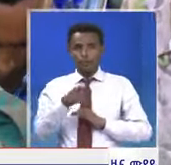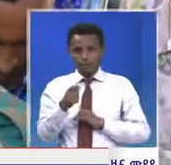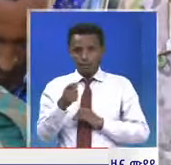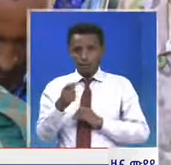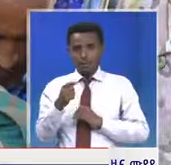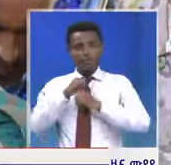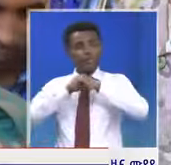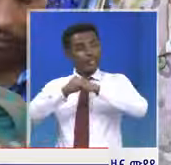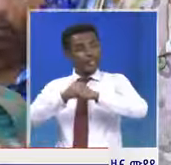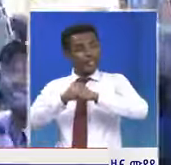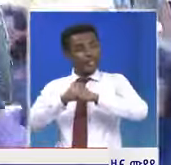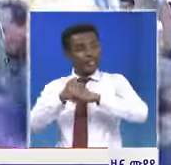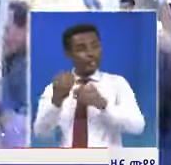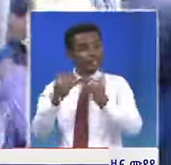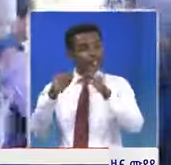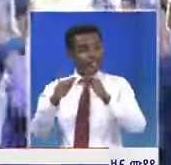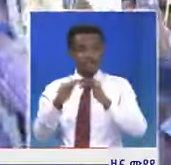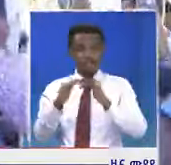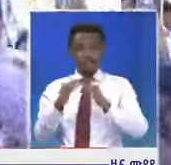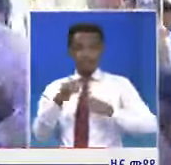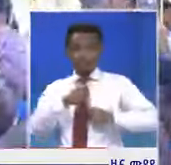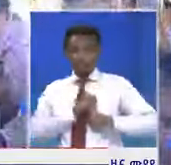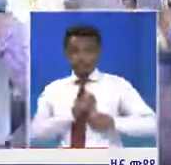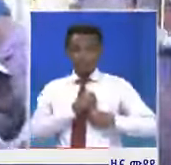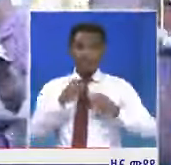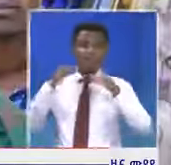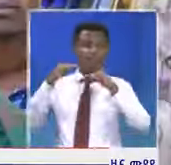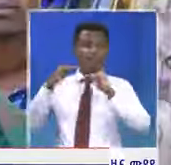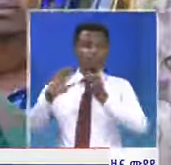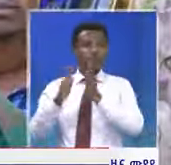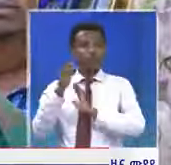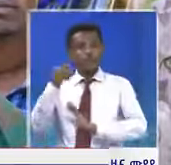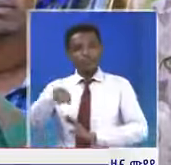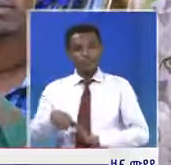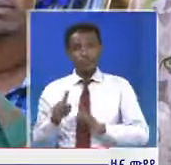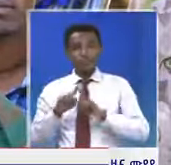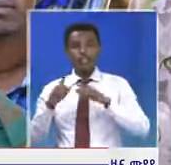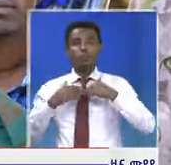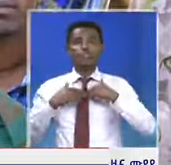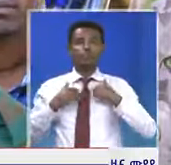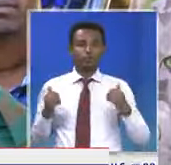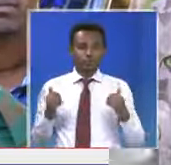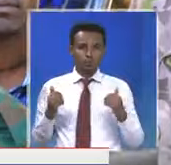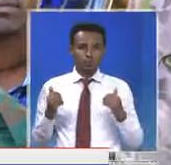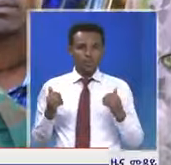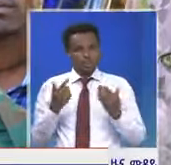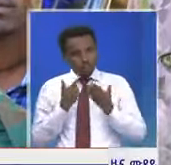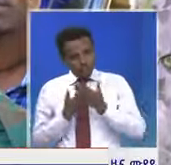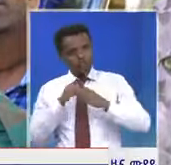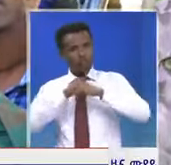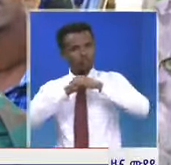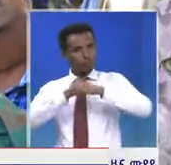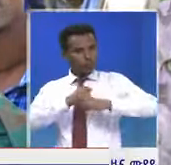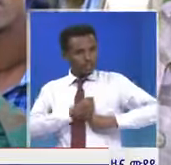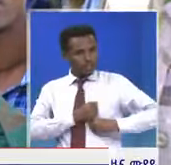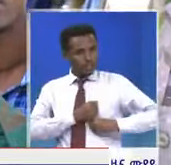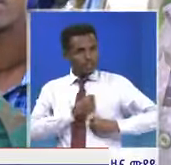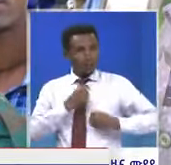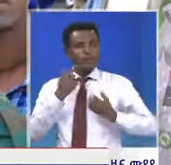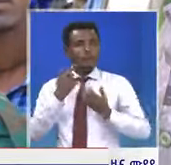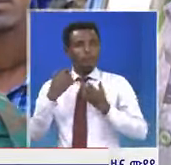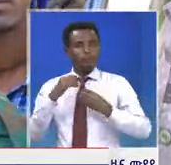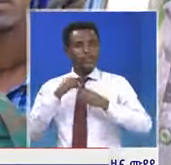በመከላከያ ዘንድ ውትድርና እንትን ተመጣጣኝ መሆን መቻል አለበት። በተለይ ወጣቱ ይህን ውትድርና ወይም መከላከያ መቀላቀል